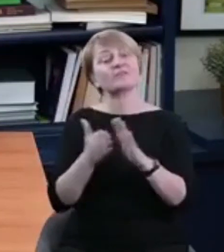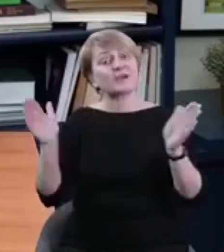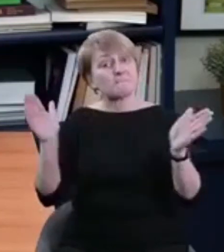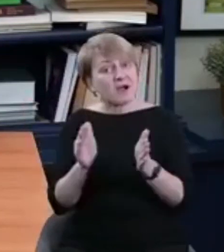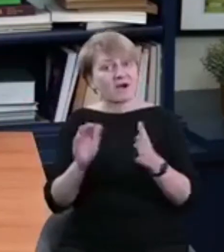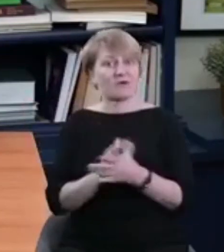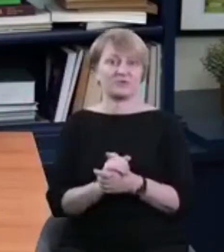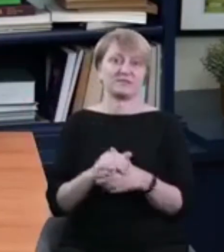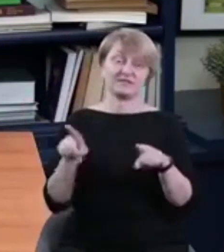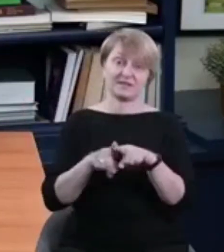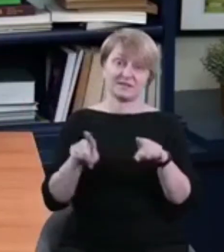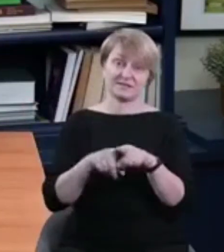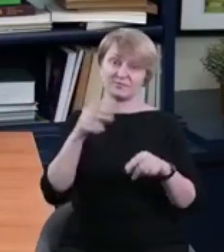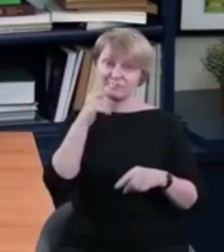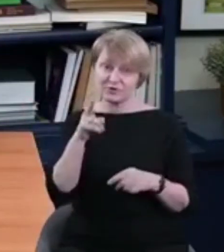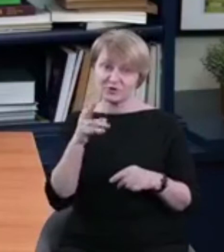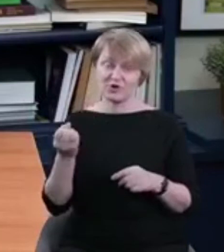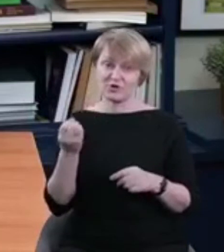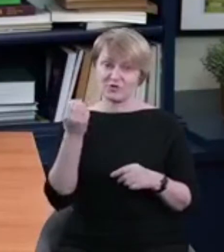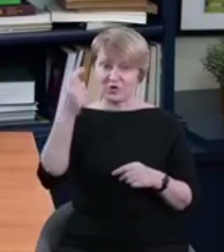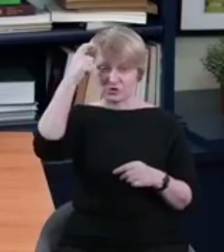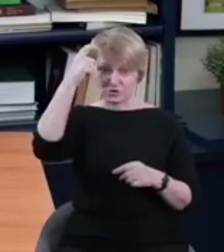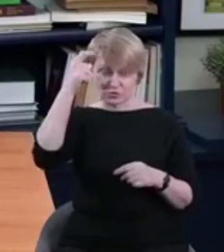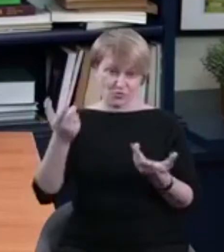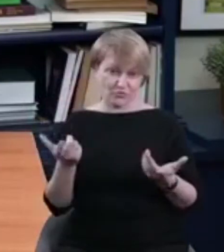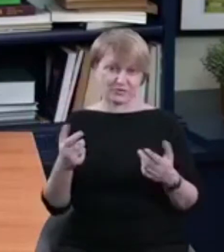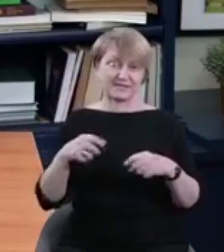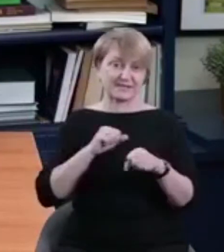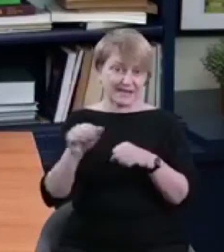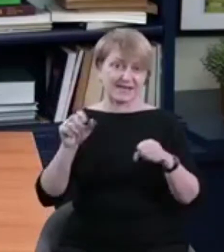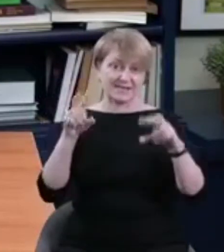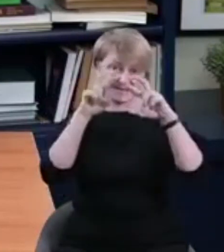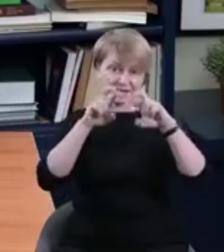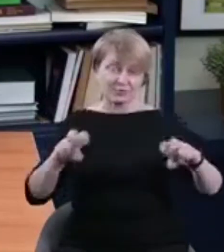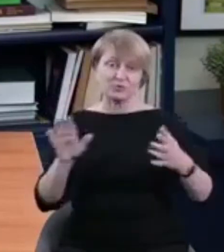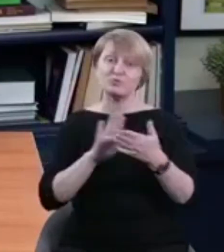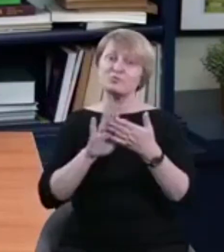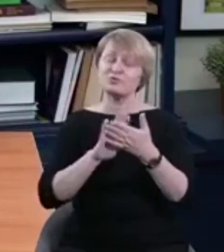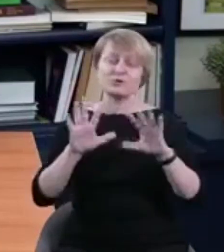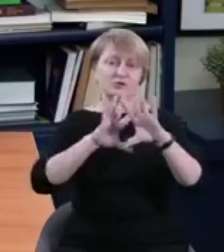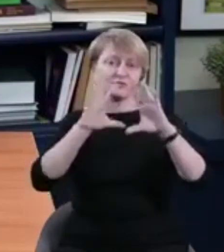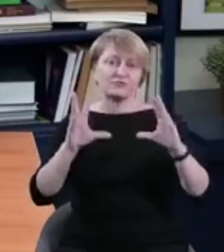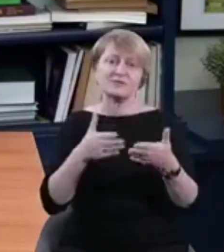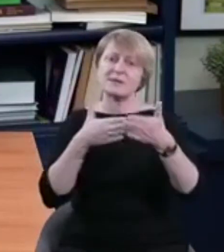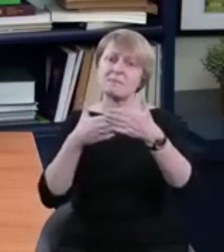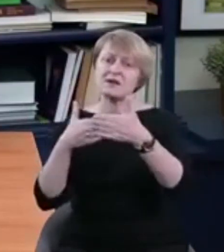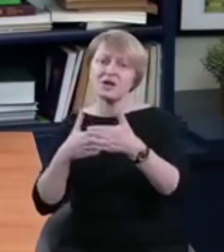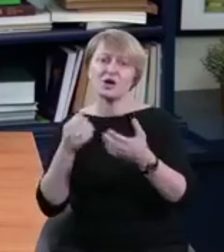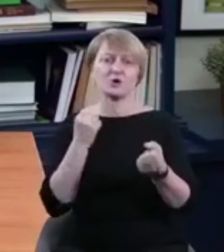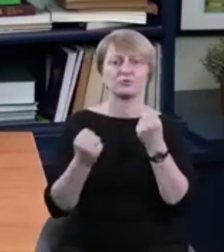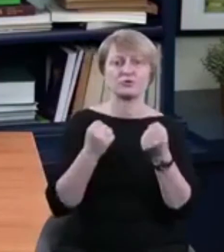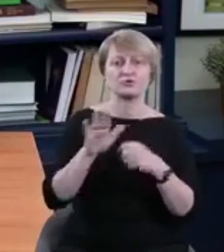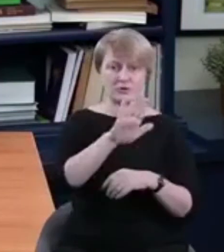zobaczyć przy dworcu głównym przepraszam jednocześnie za wszystkie utrudnienia przy remoncie ale jest to niestety konieczność budowania talentu środkowego